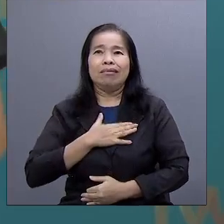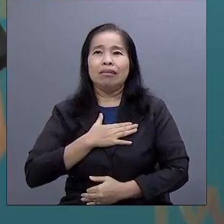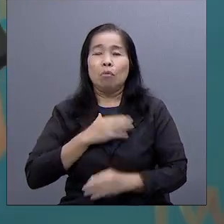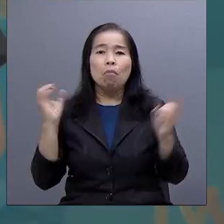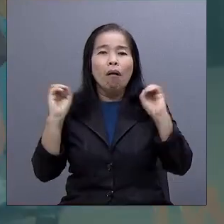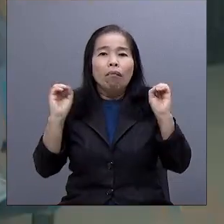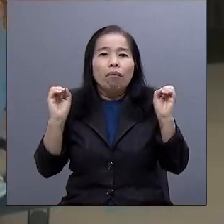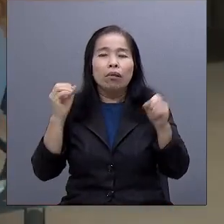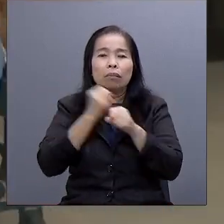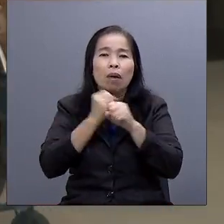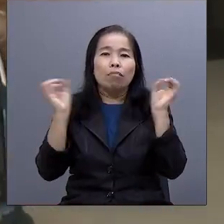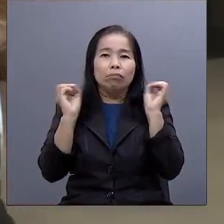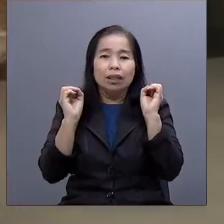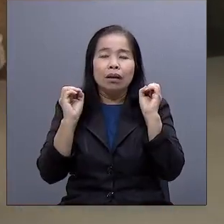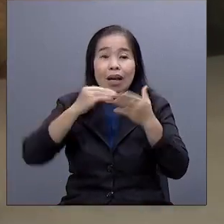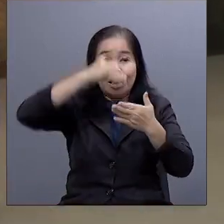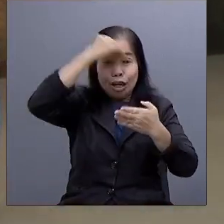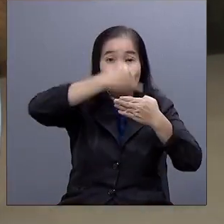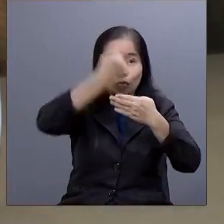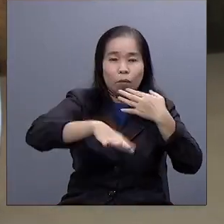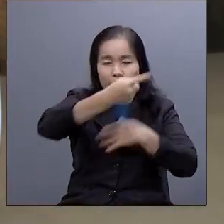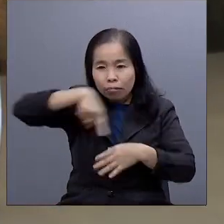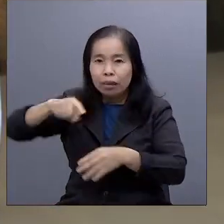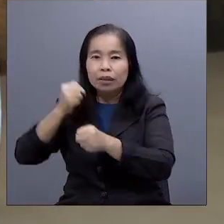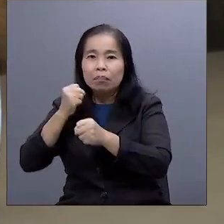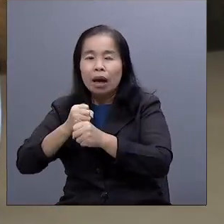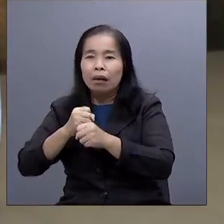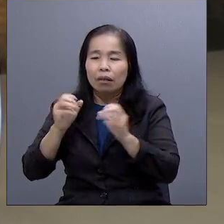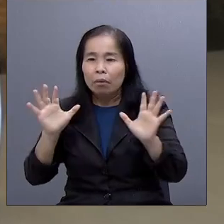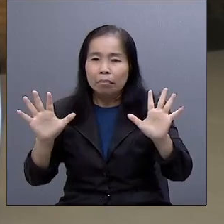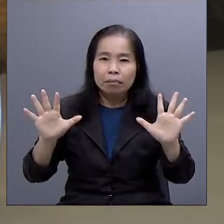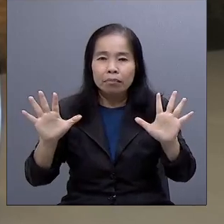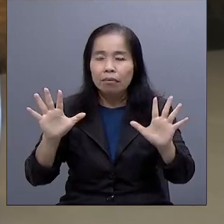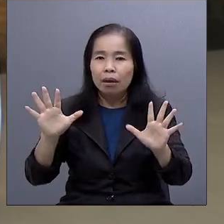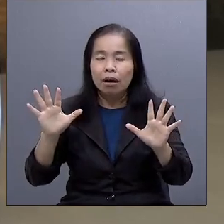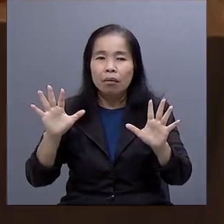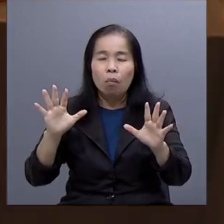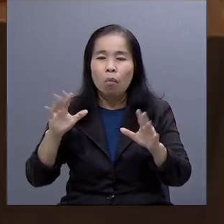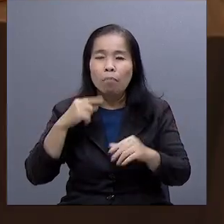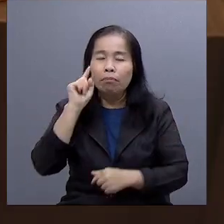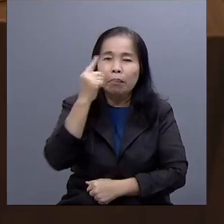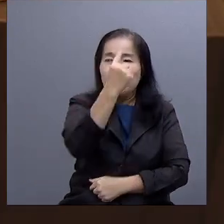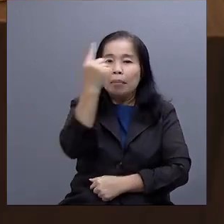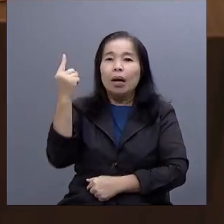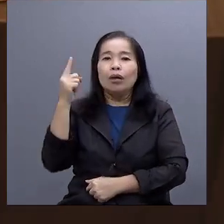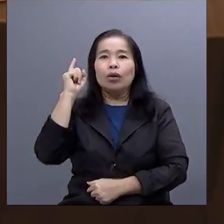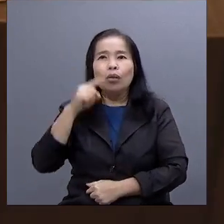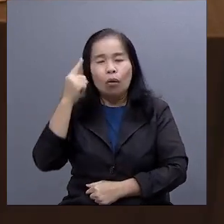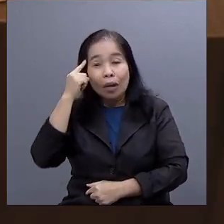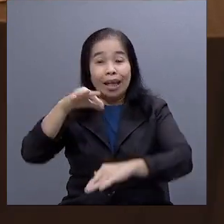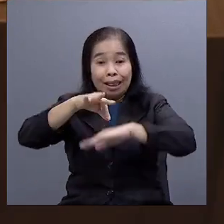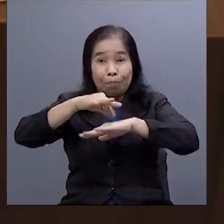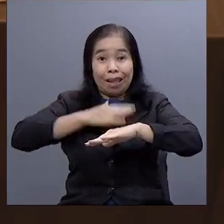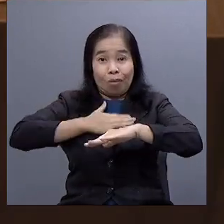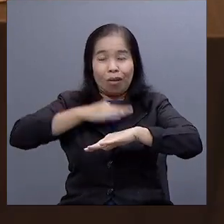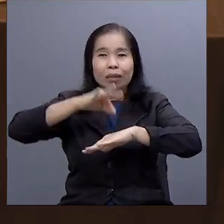ยทำงานมาก่อนแต่พอเรีนจบมา หนูต้องมาเริมทำงานเลย มนกจะเป็นอะไรที่ใหม่มากของหนูตำไหน ตอนนี้เป